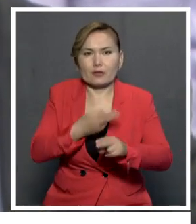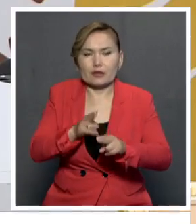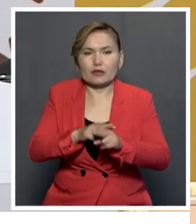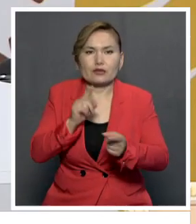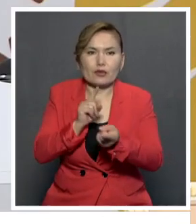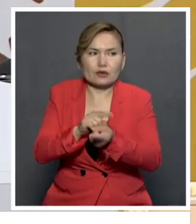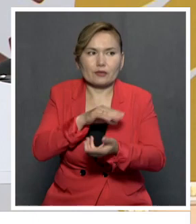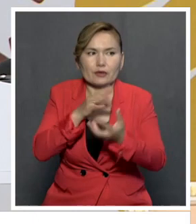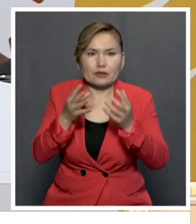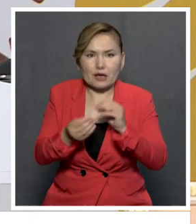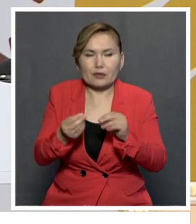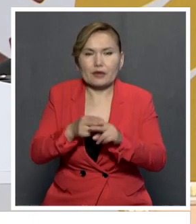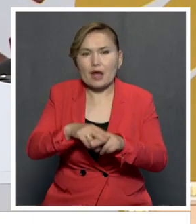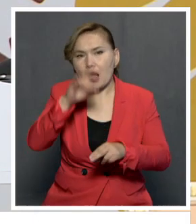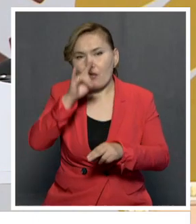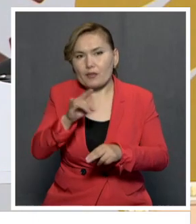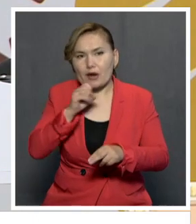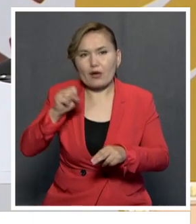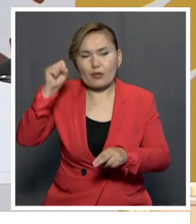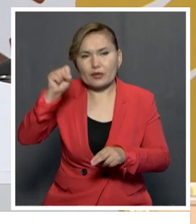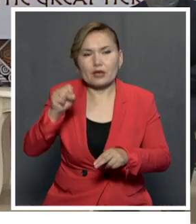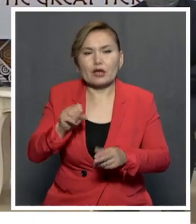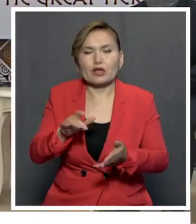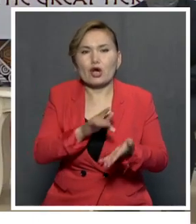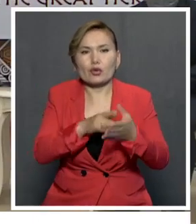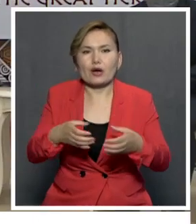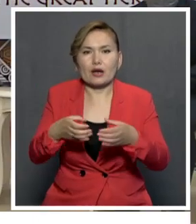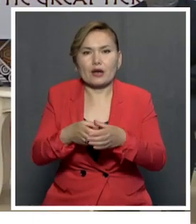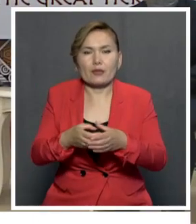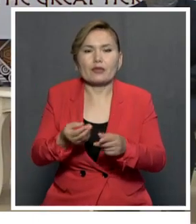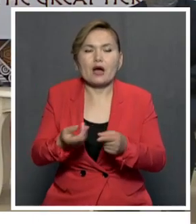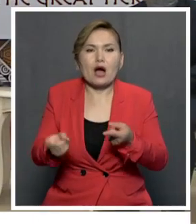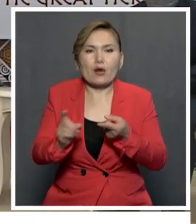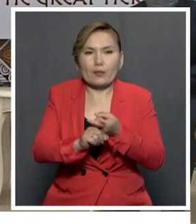Ал кездесу қорытындысы бойынша қазақстандық және өзбек туроператорлары